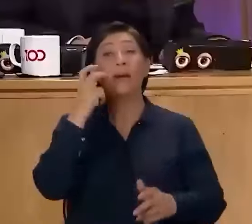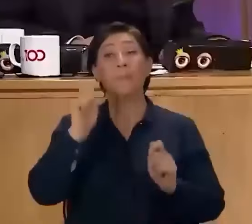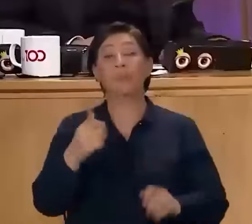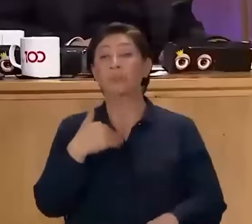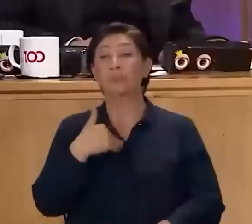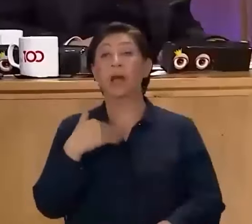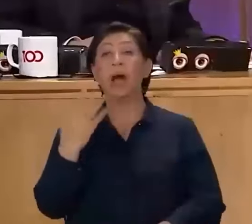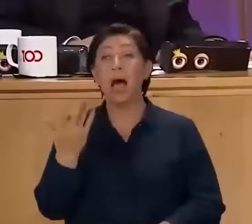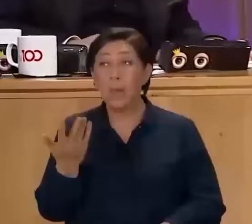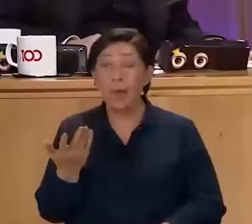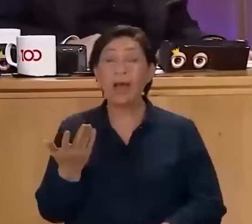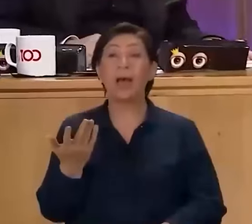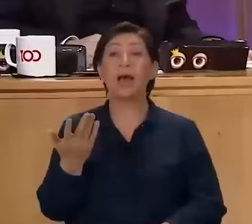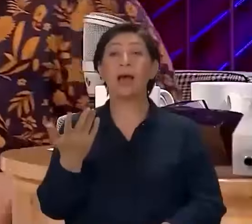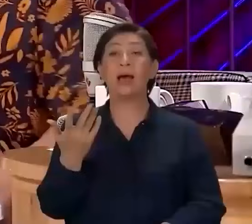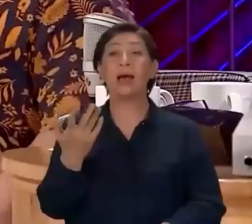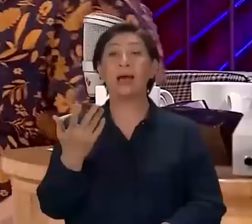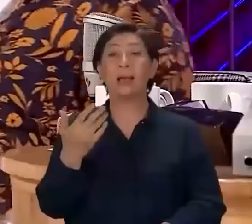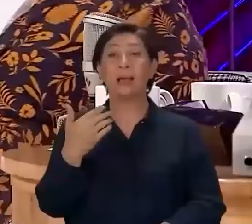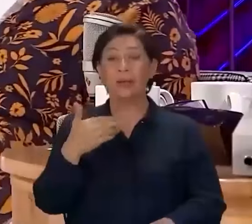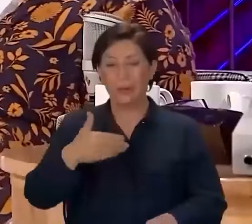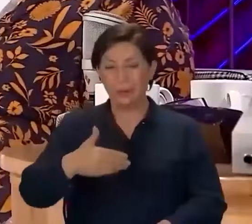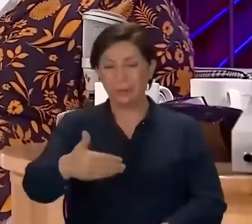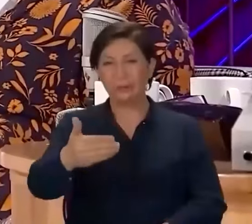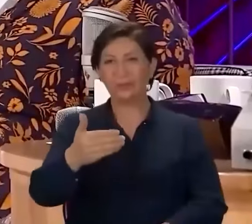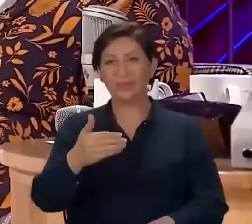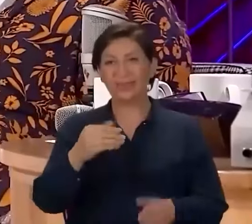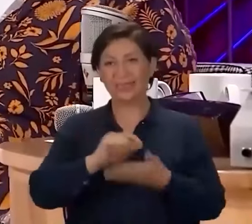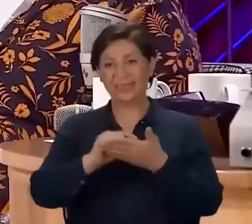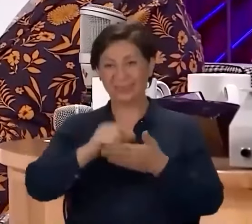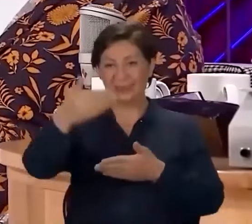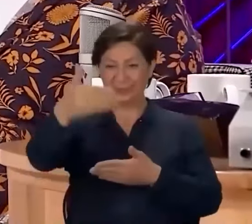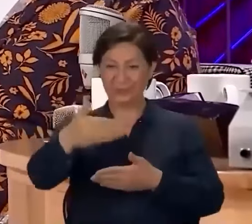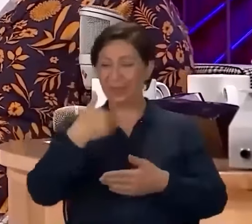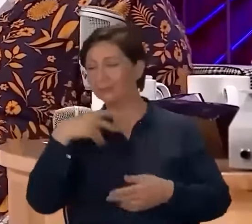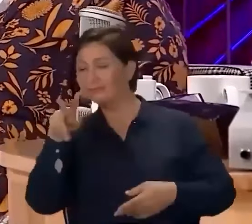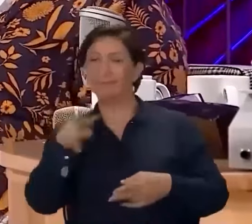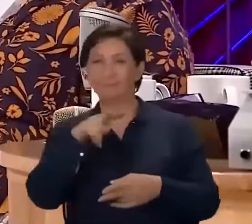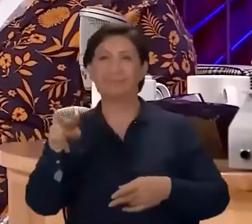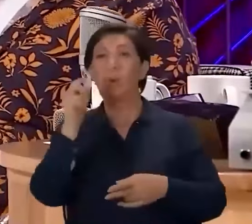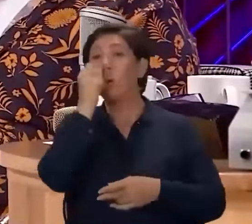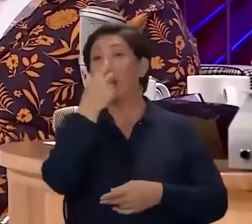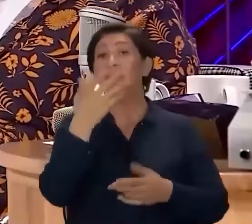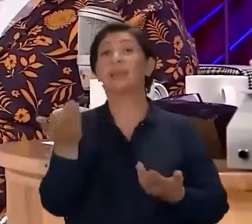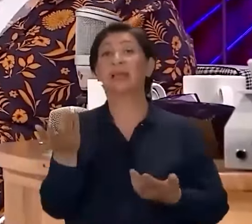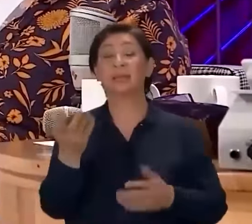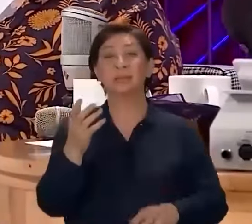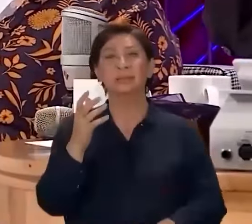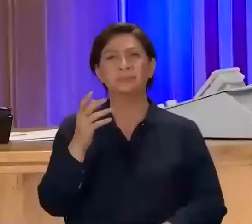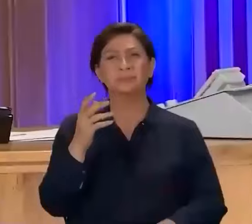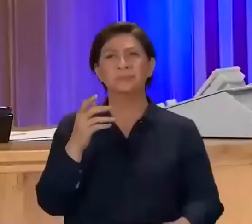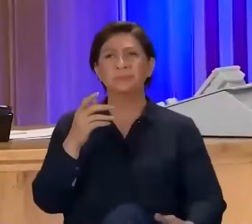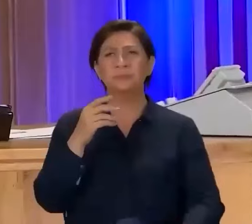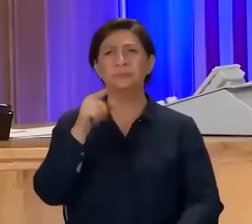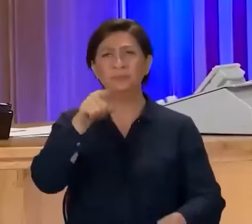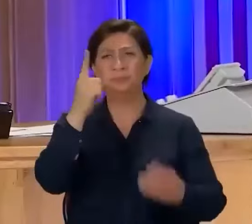sene. Efendim. Ama tabii önümüzde şey yazılar olacak. Evet tabii. Öyle, tabii. Kolay değil. Mesela bir